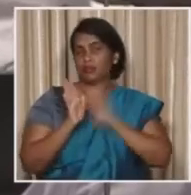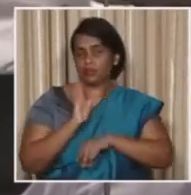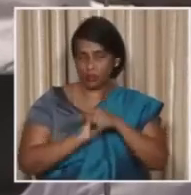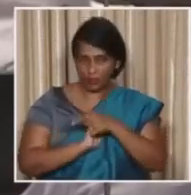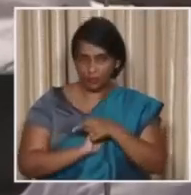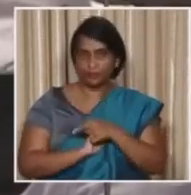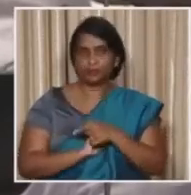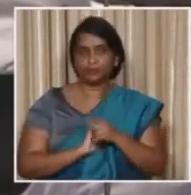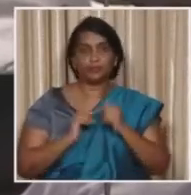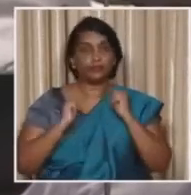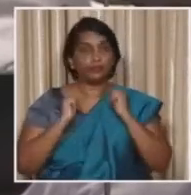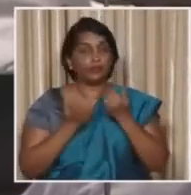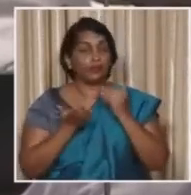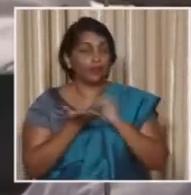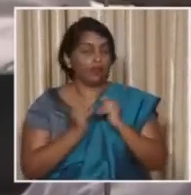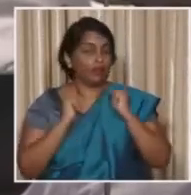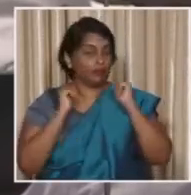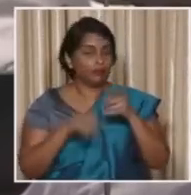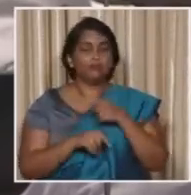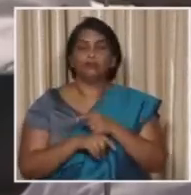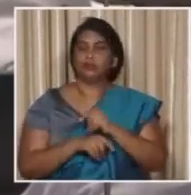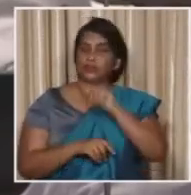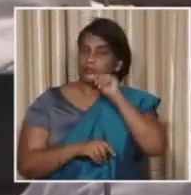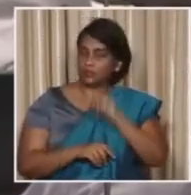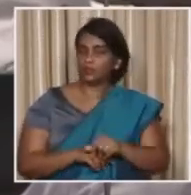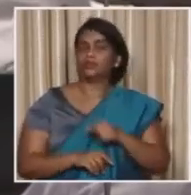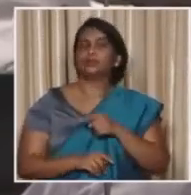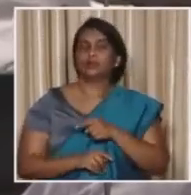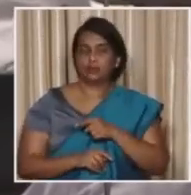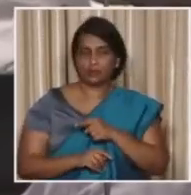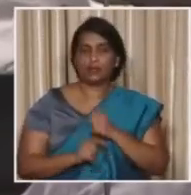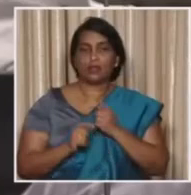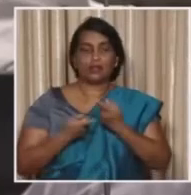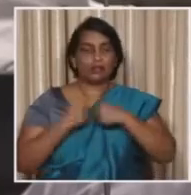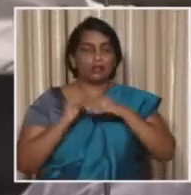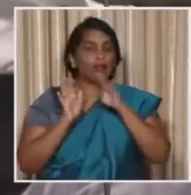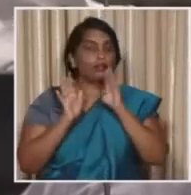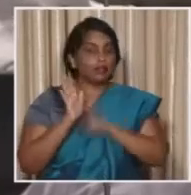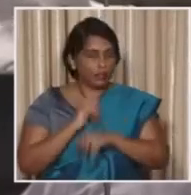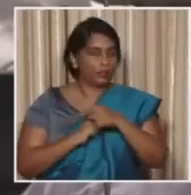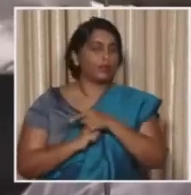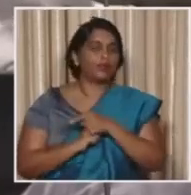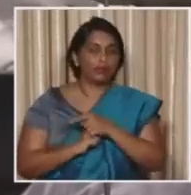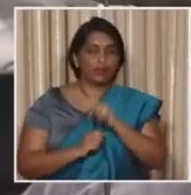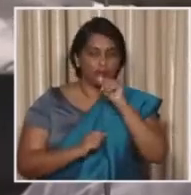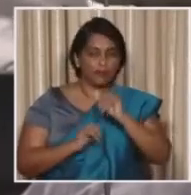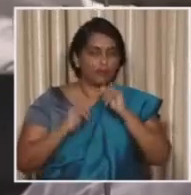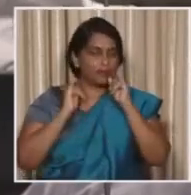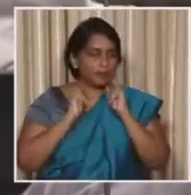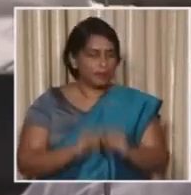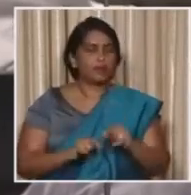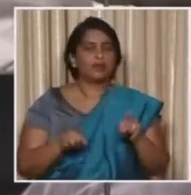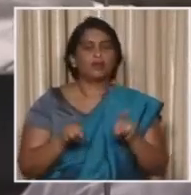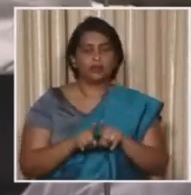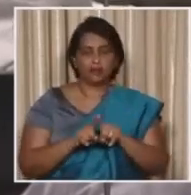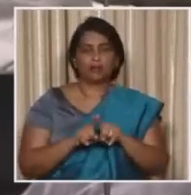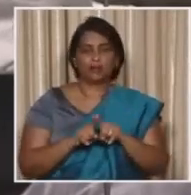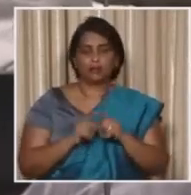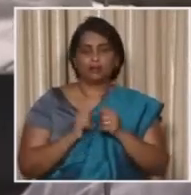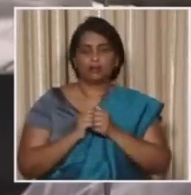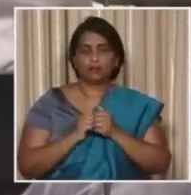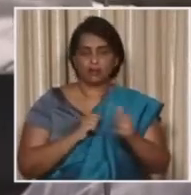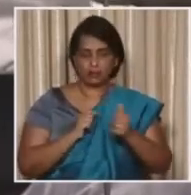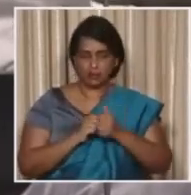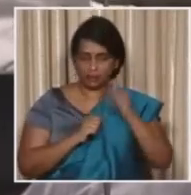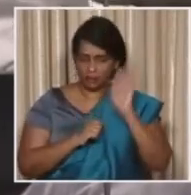කරන්නේ. ප්‍රශස්තකරණය කරනවා කියලා කිව්වට ඇත්තම කියනවා නම් කරන්නේ ප්‍රතිව්‍යුගතකරණයක්. ඉතාමත් අවාසිදායක ප්‍රතිව්‍යුගතකරණයක් තමයි